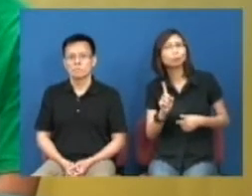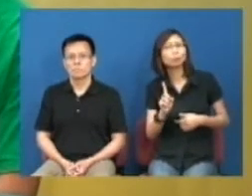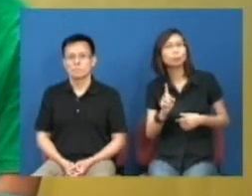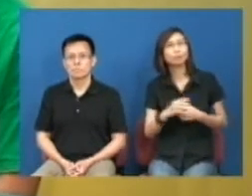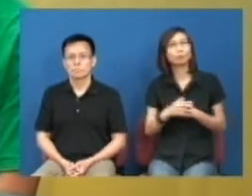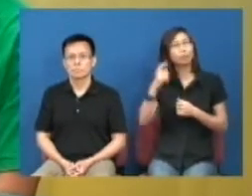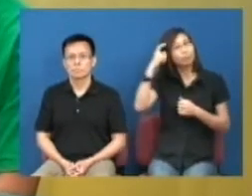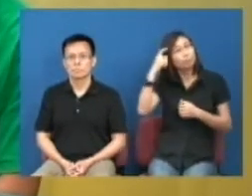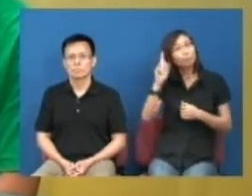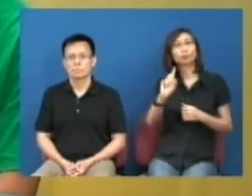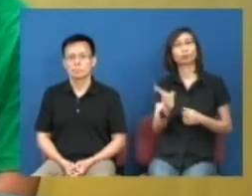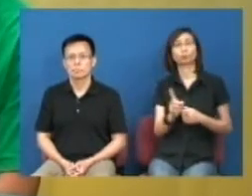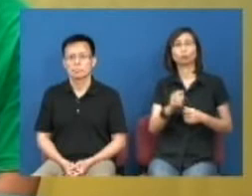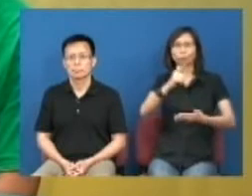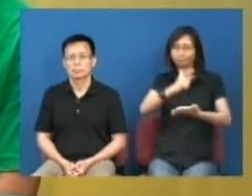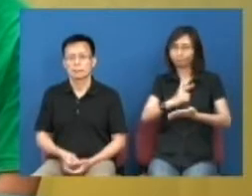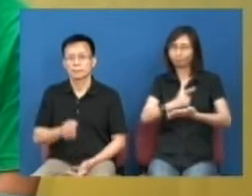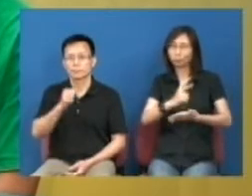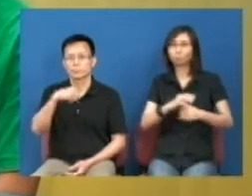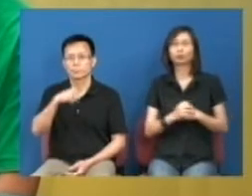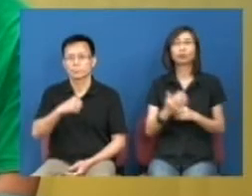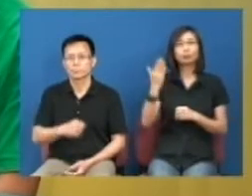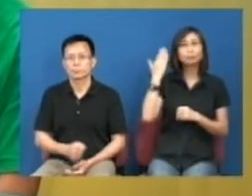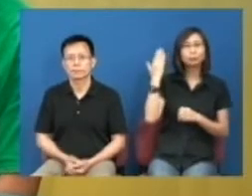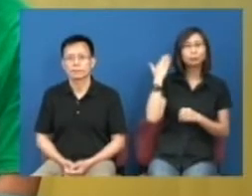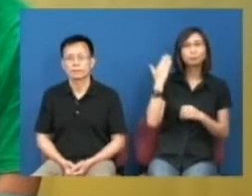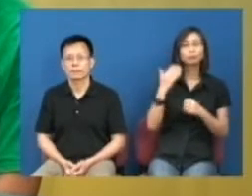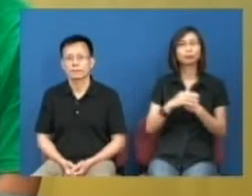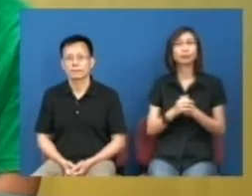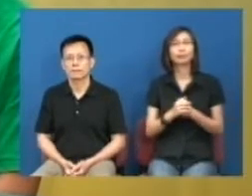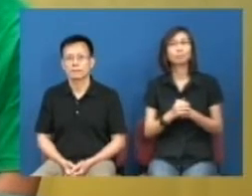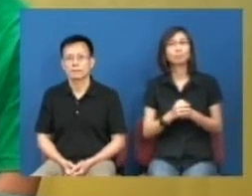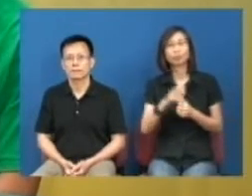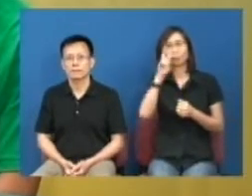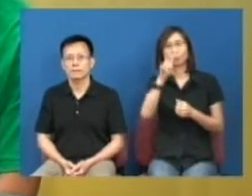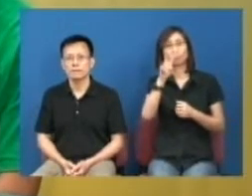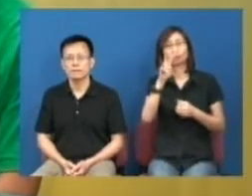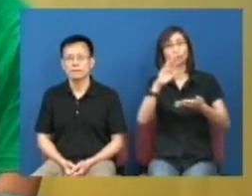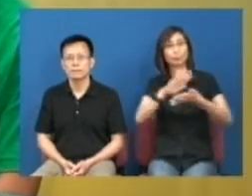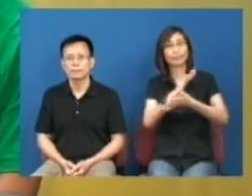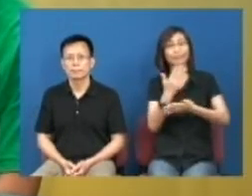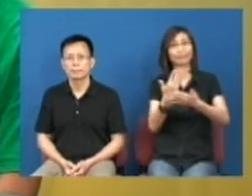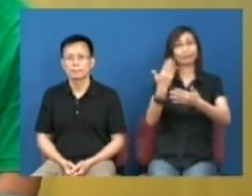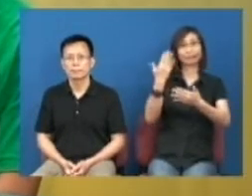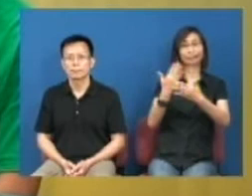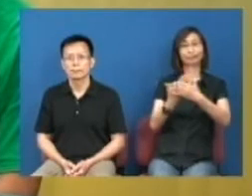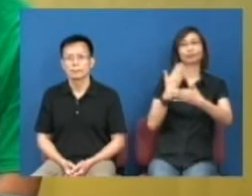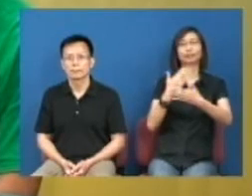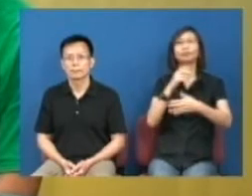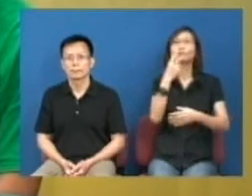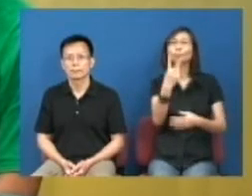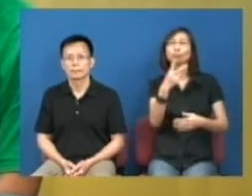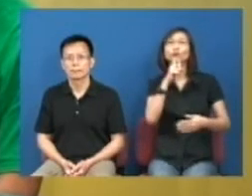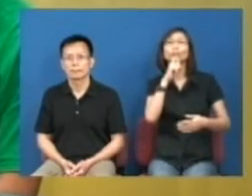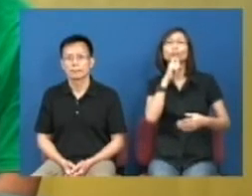咧，其實更加重要。咁啱之前其實都有睇過幾年前咧，有兩個華人學生咧，竟然